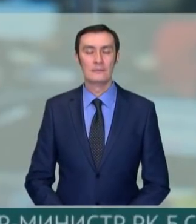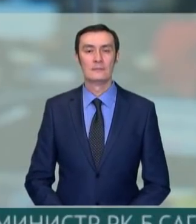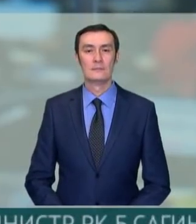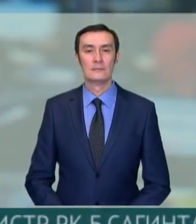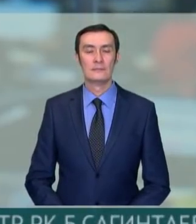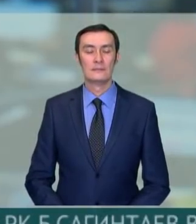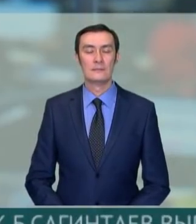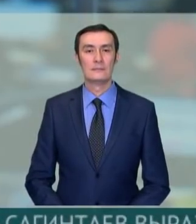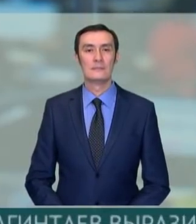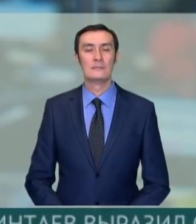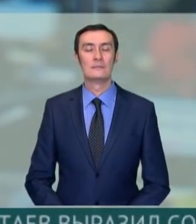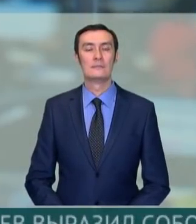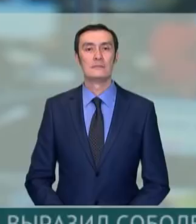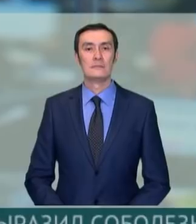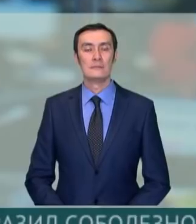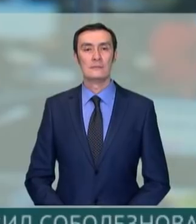Исраилов. Здравствуйте.